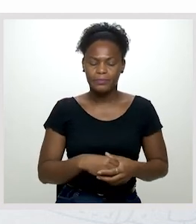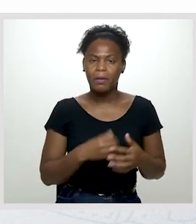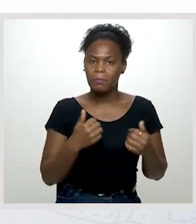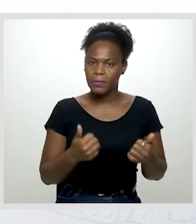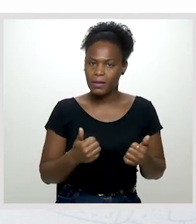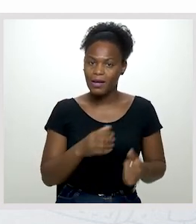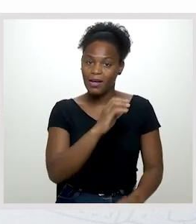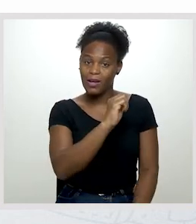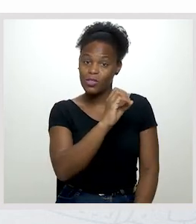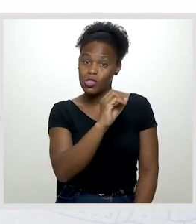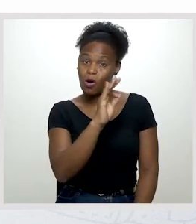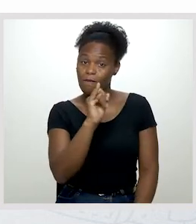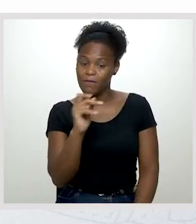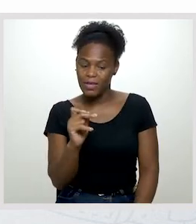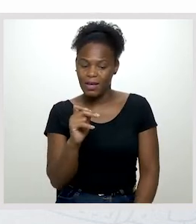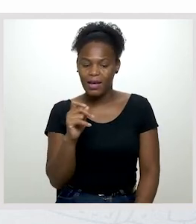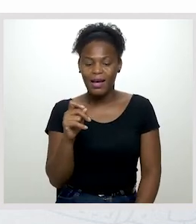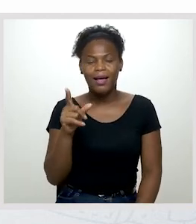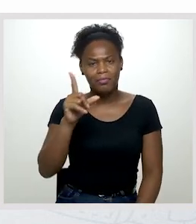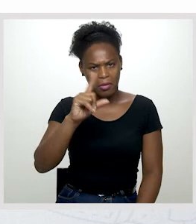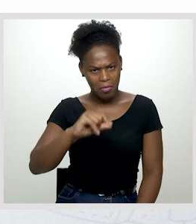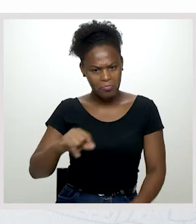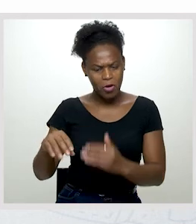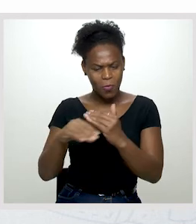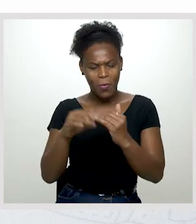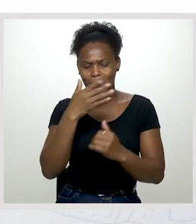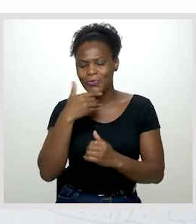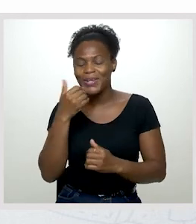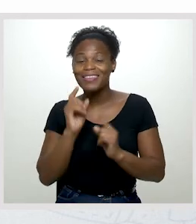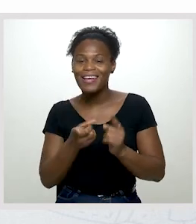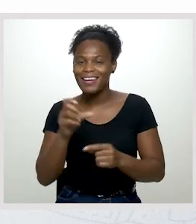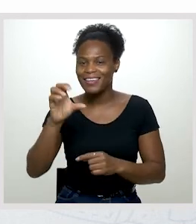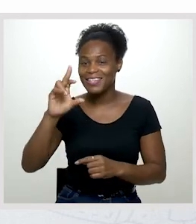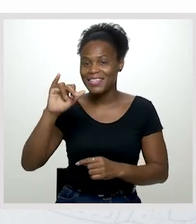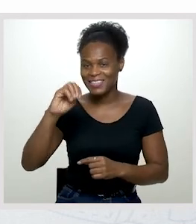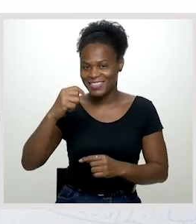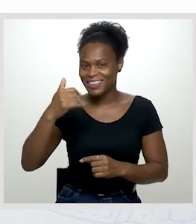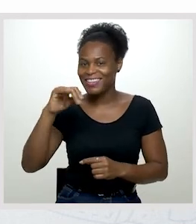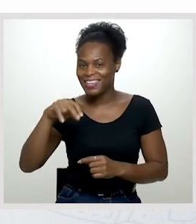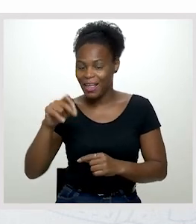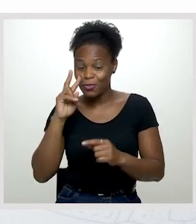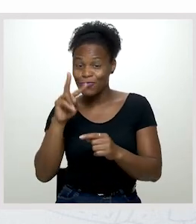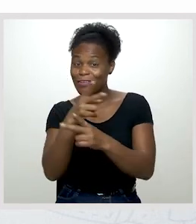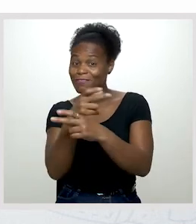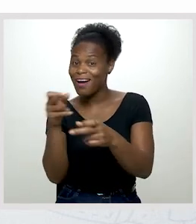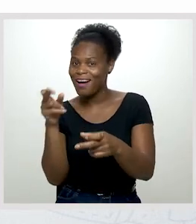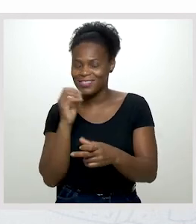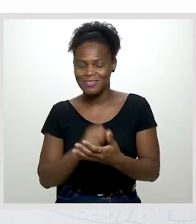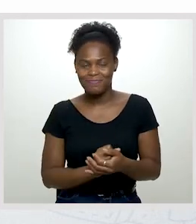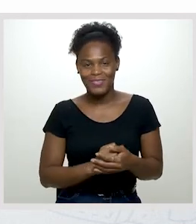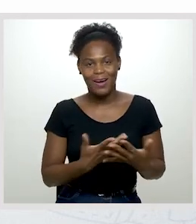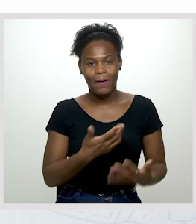Très bien, Sofia est aussi belle que Cristina. Très bien. Ligne